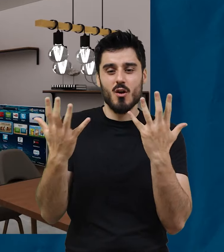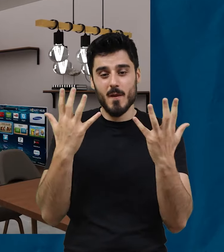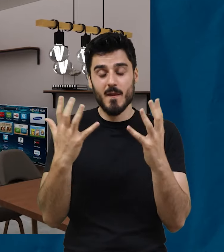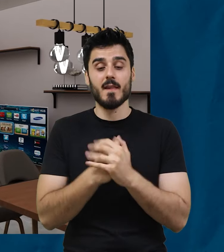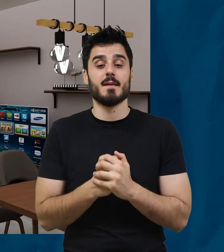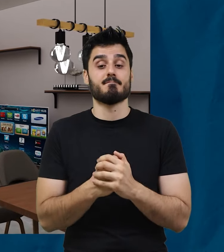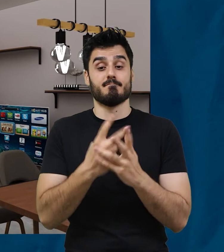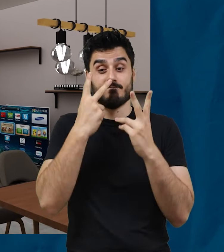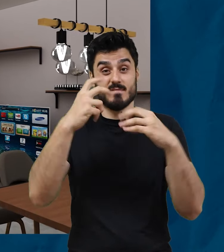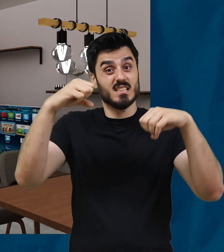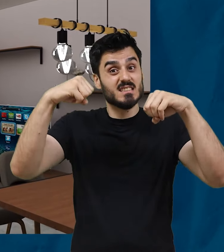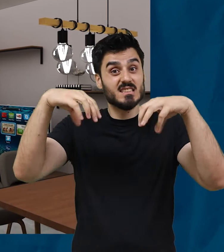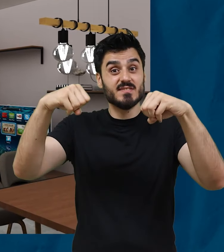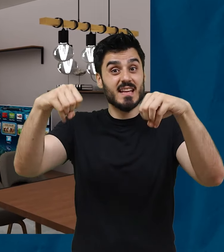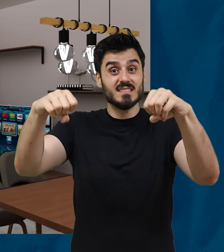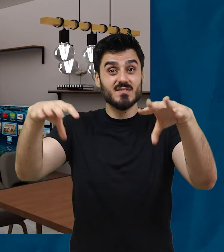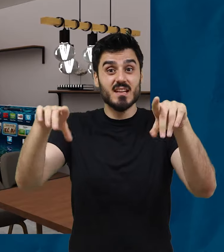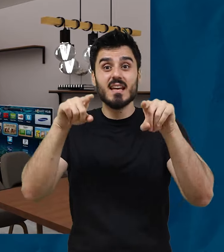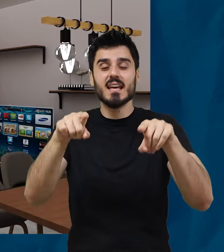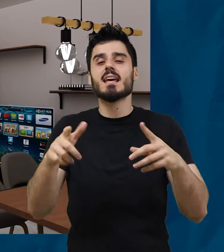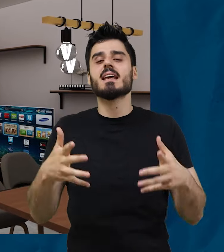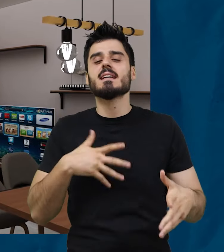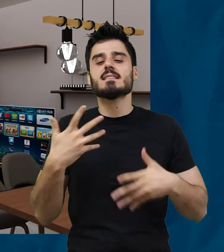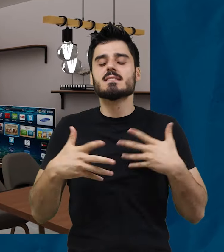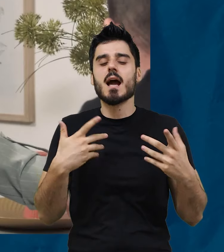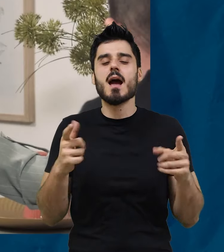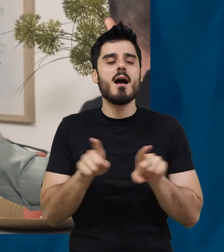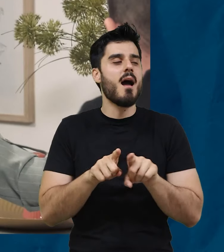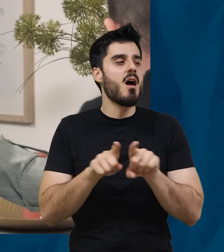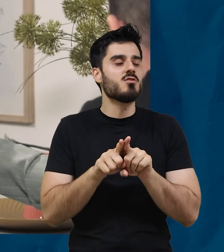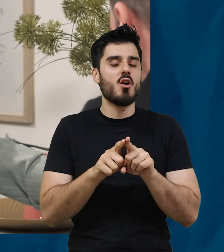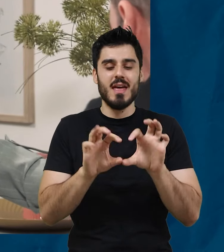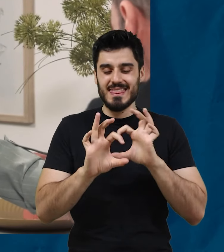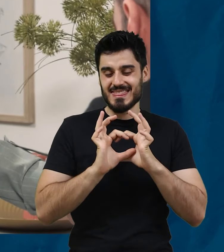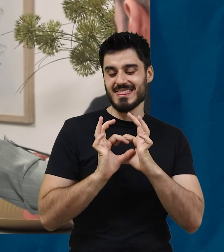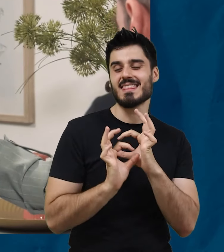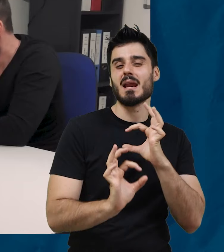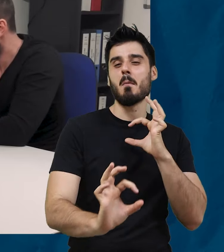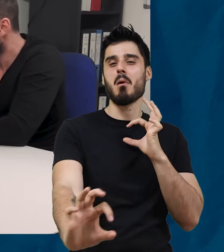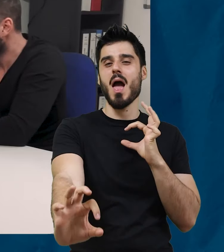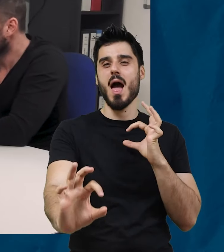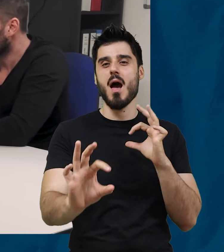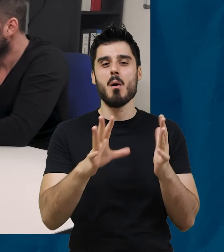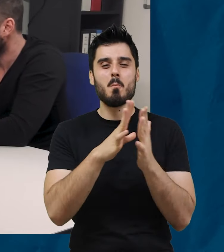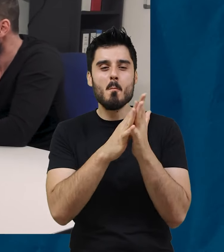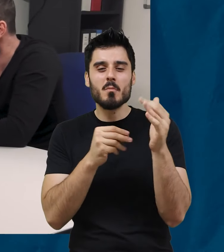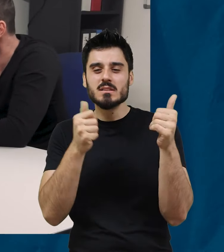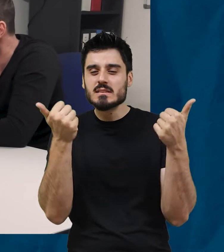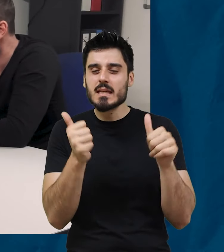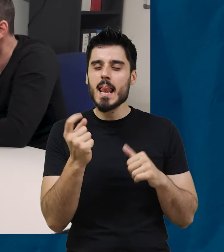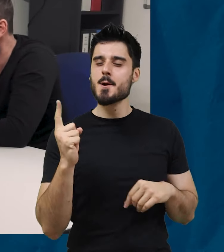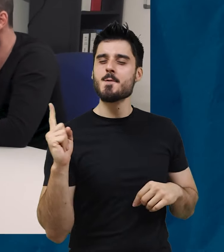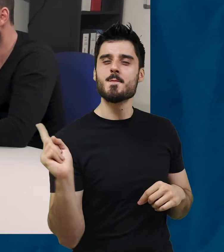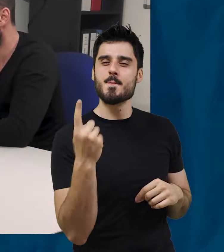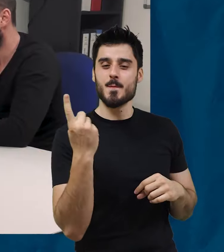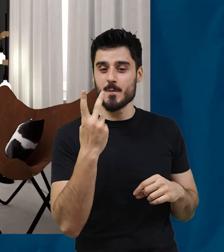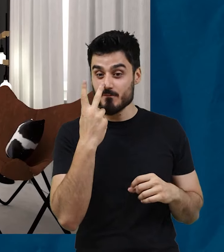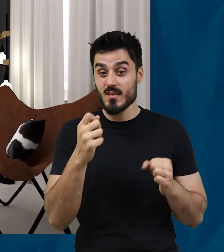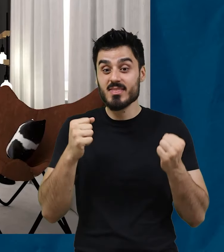са осветителните тела. Идеята е, че искаме да имитираме тръби за канализация. Много интересен диван. Да, дивана